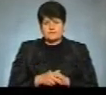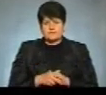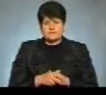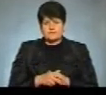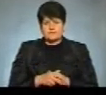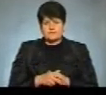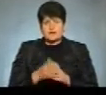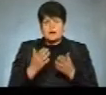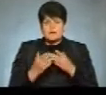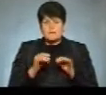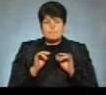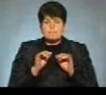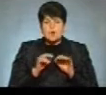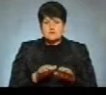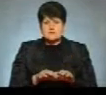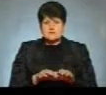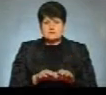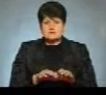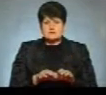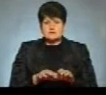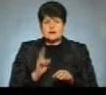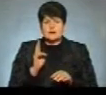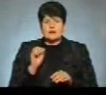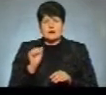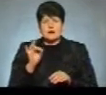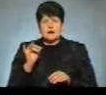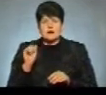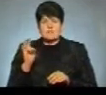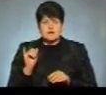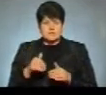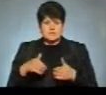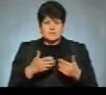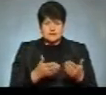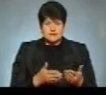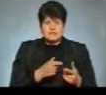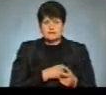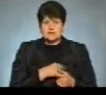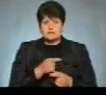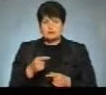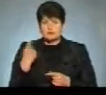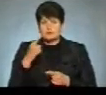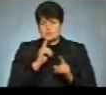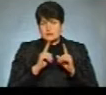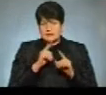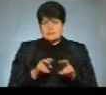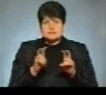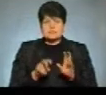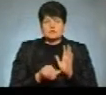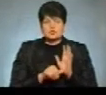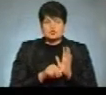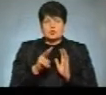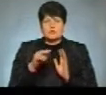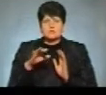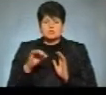є. Але процес, все йде, караван йде. Депутати Тернопільської обласної ради на засіданні 6